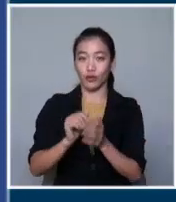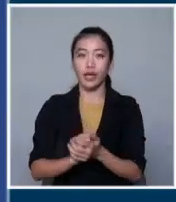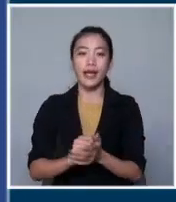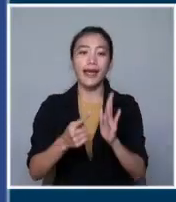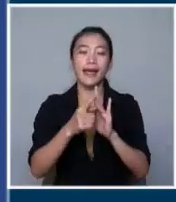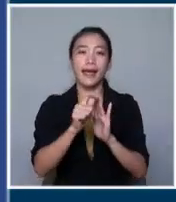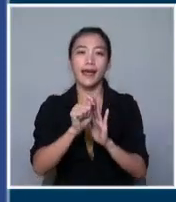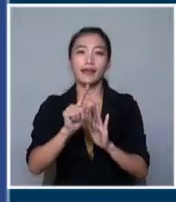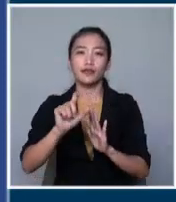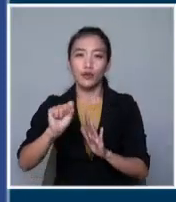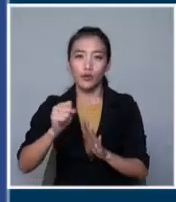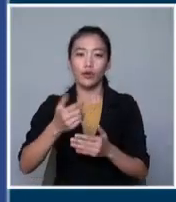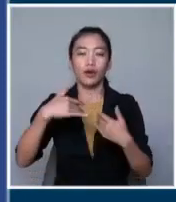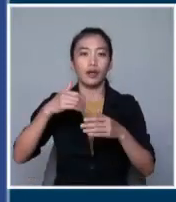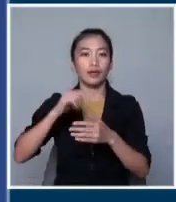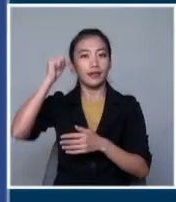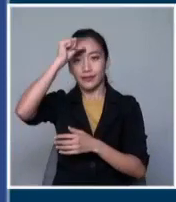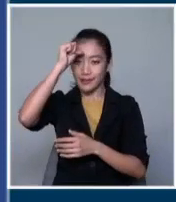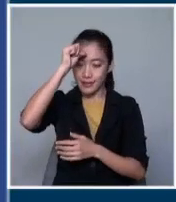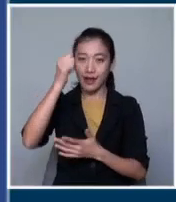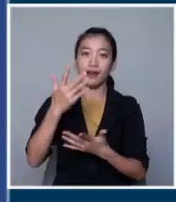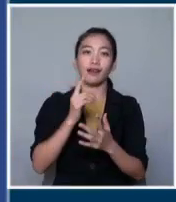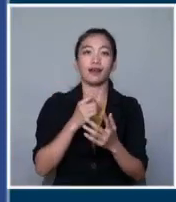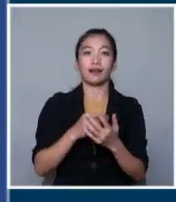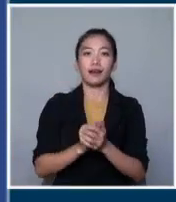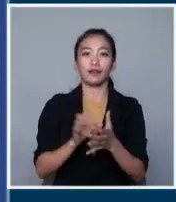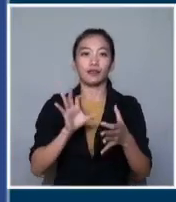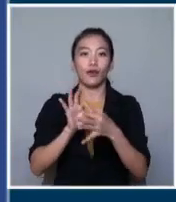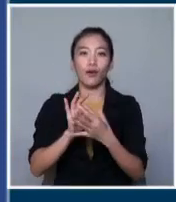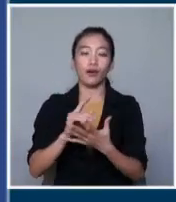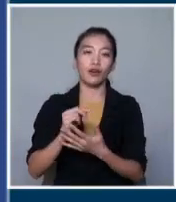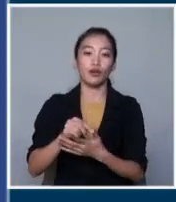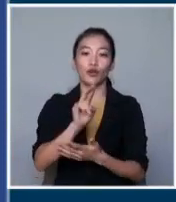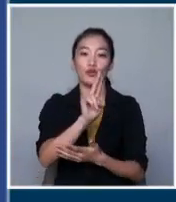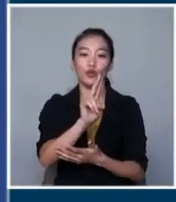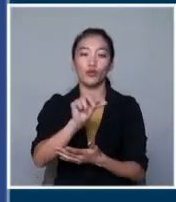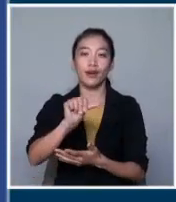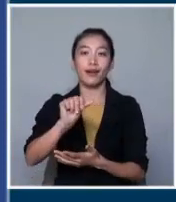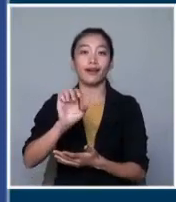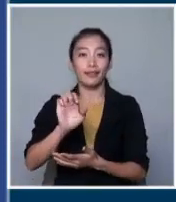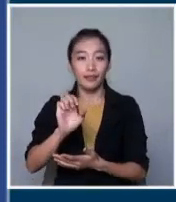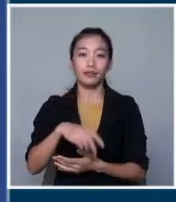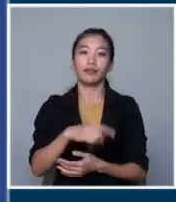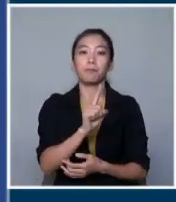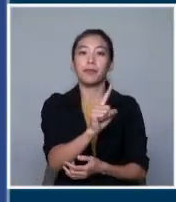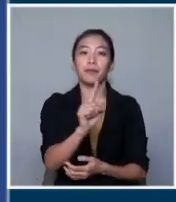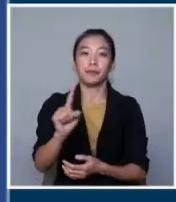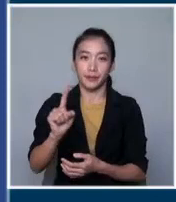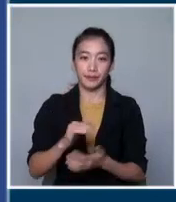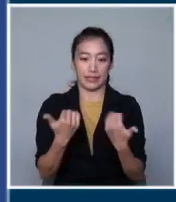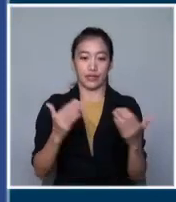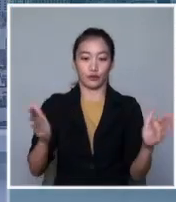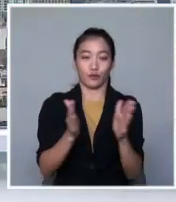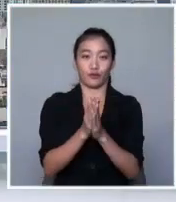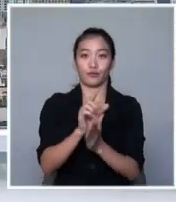เยอรมนีสหรัฐอาหรับเอมิเรตส์ประเทศละ 1รายด้วยนั่นเองครับค่ะเพราะฉะนั้นสรุปยอดล่าสุดวันนี้ก็จะเท่ากับ 21